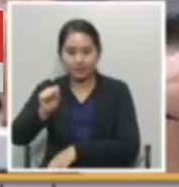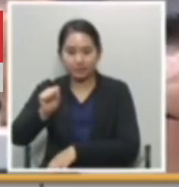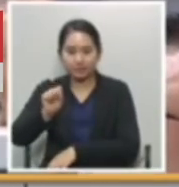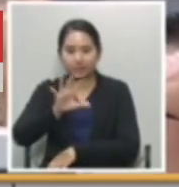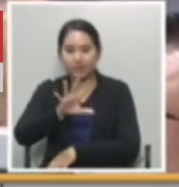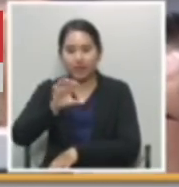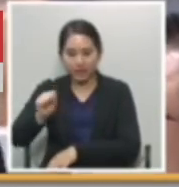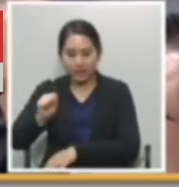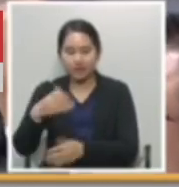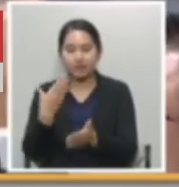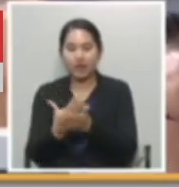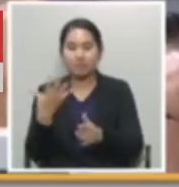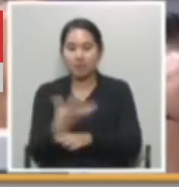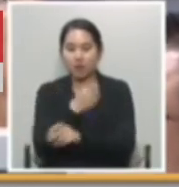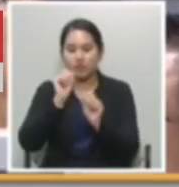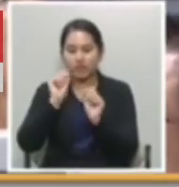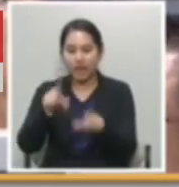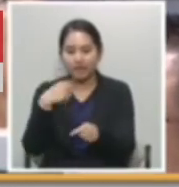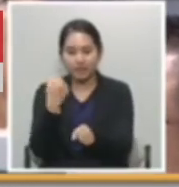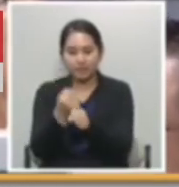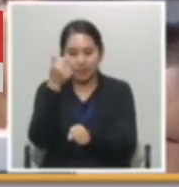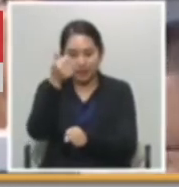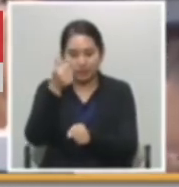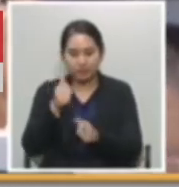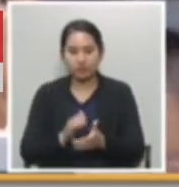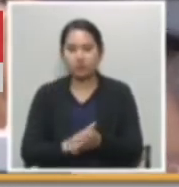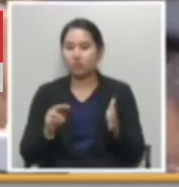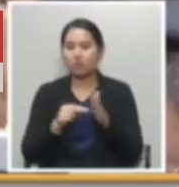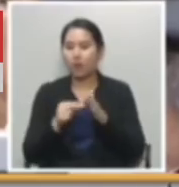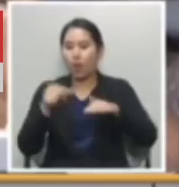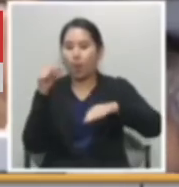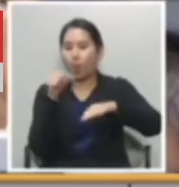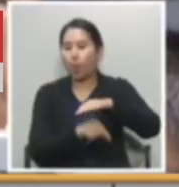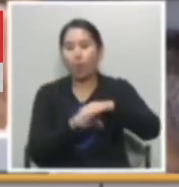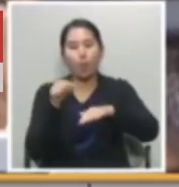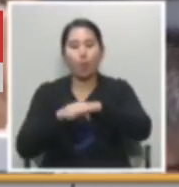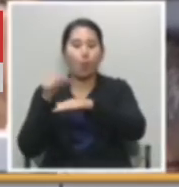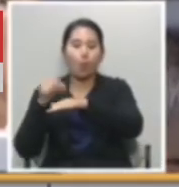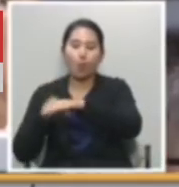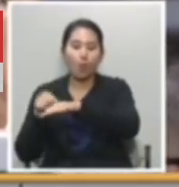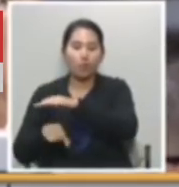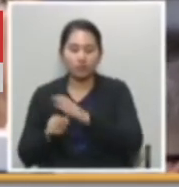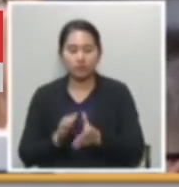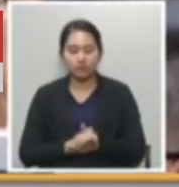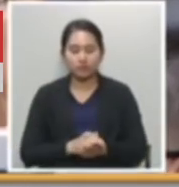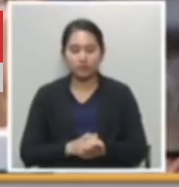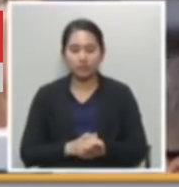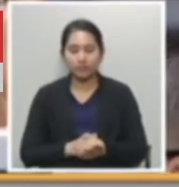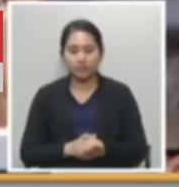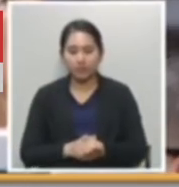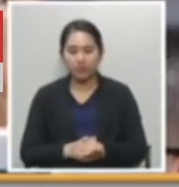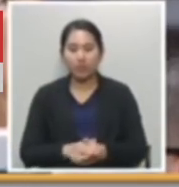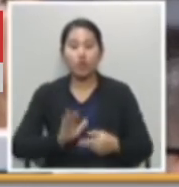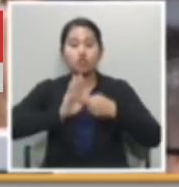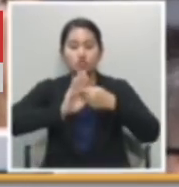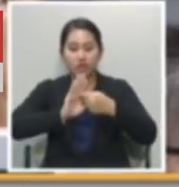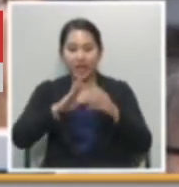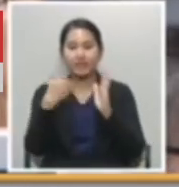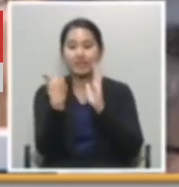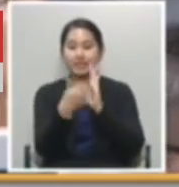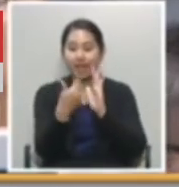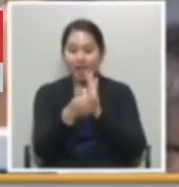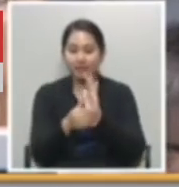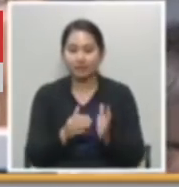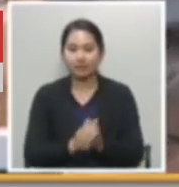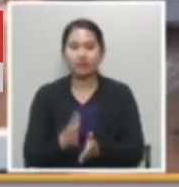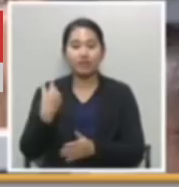างได้เลยโอ้โหคันนี้โกงกันแหลกลานเลยเกิดอะไรขึ้นครับในตัวอย่างภาคอีสานตอน